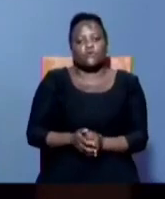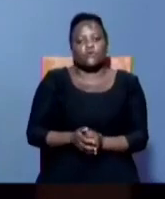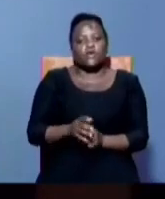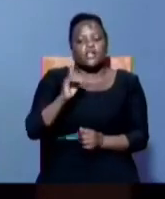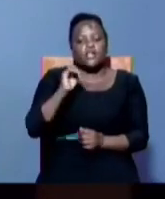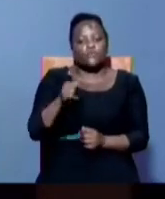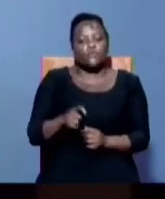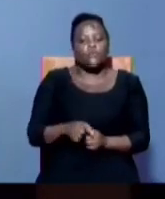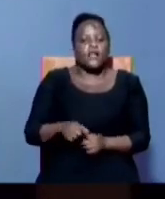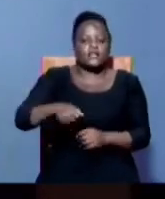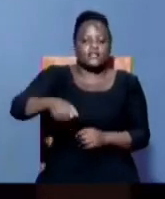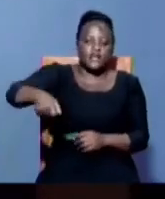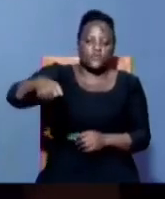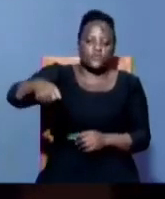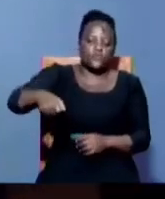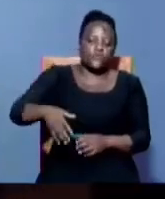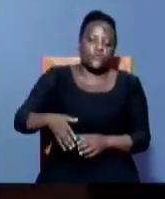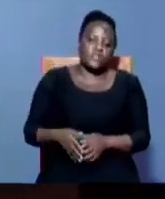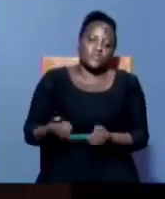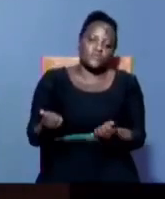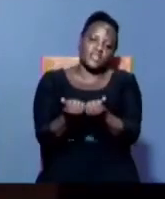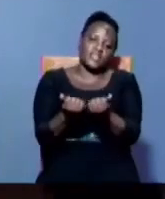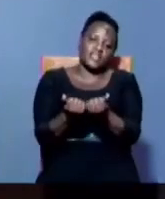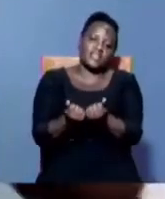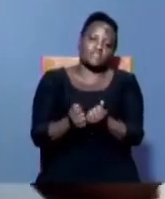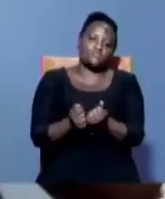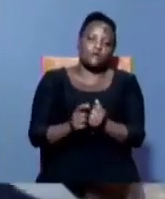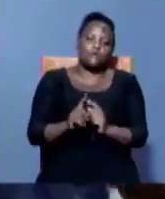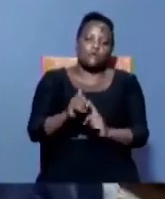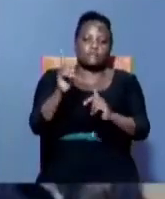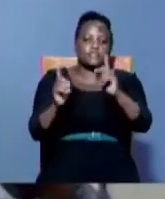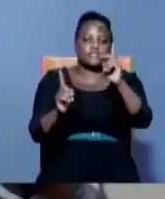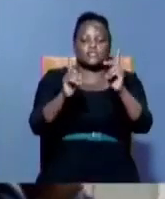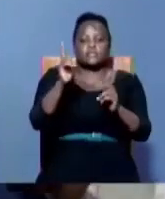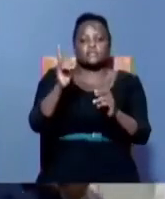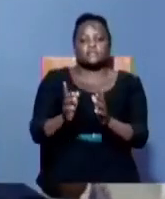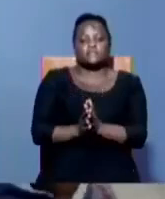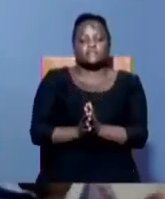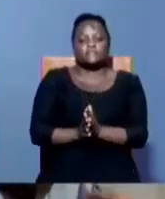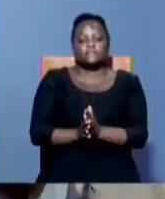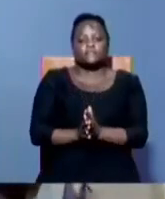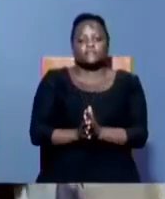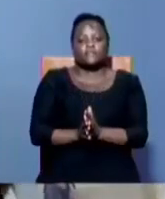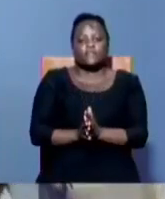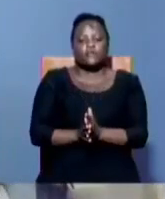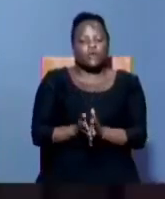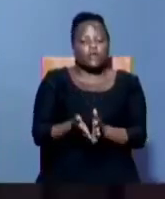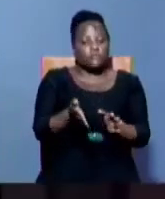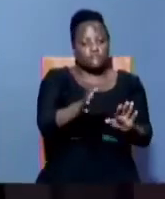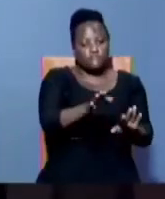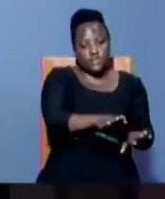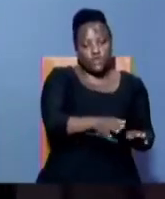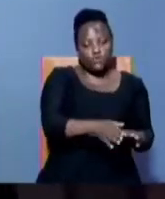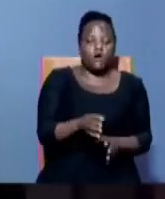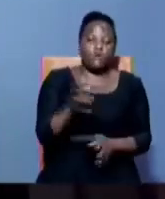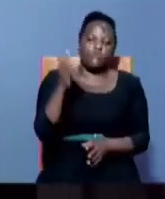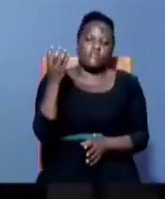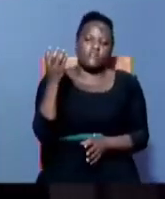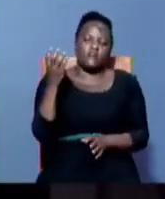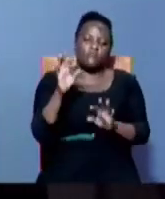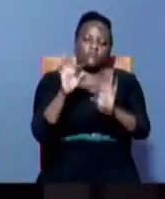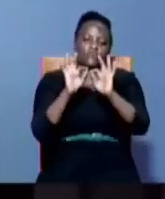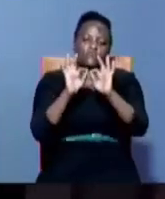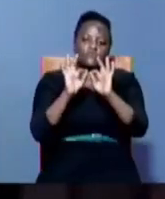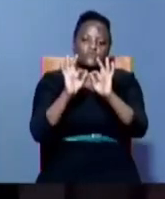sanduku lililotengenezwa kwa mti wa mshita. Lakini ile sanduku lilikuwa limefunikwa kwa dhahabu safi.